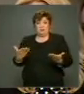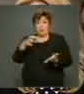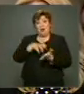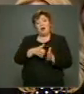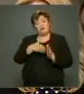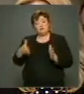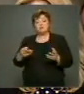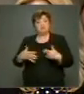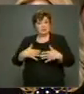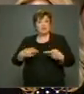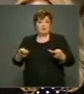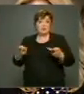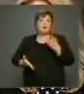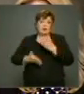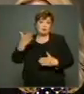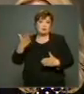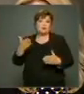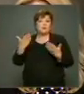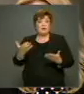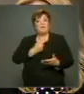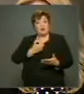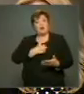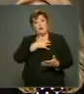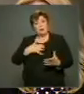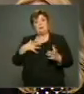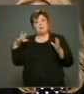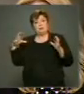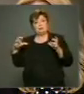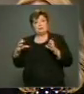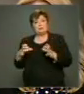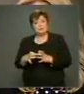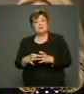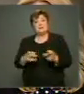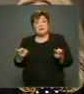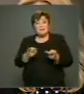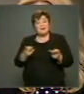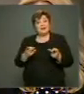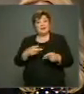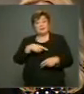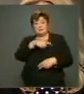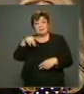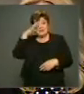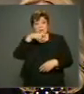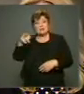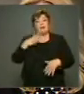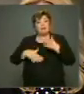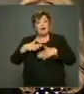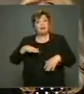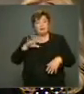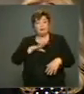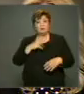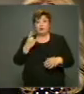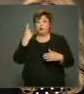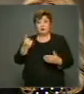hallitus on tehnyt ratkaisuja, joilla aletaan tätä velkaa poistamaan. Mutta vaikka kuinka tässä tahtoihmisiä ollaan, yhdessä yössä